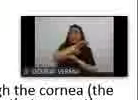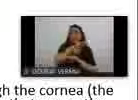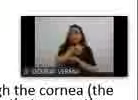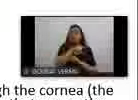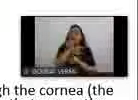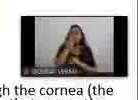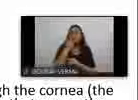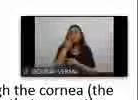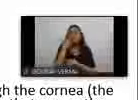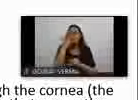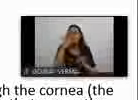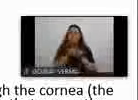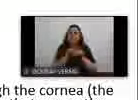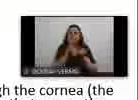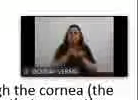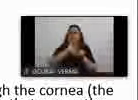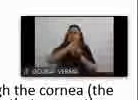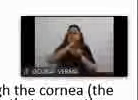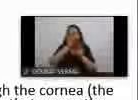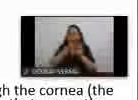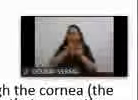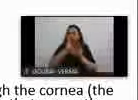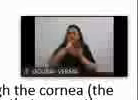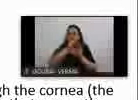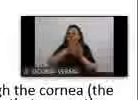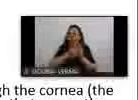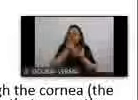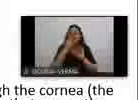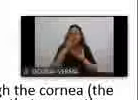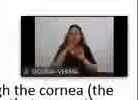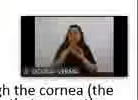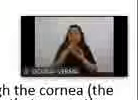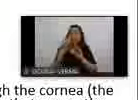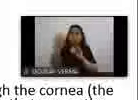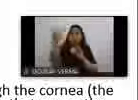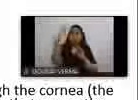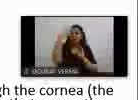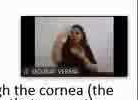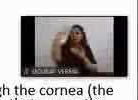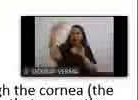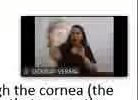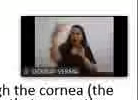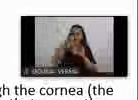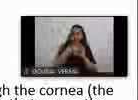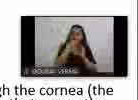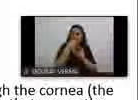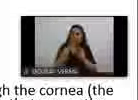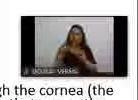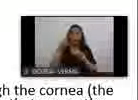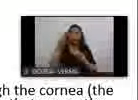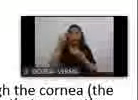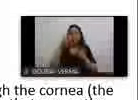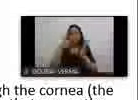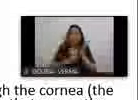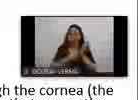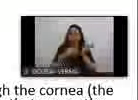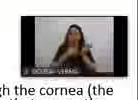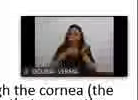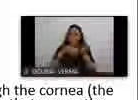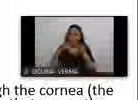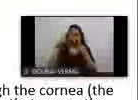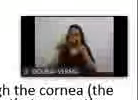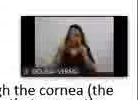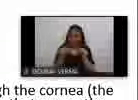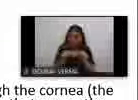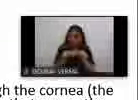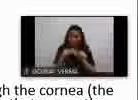transparent structure in our eye. The light enters through the cornea, which is a dome-shaped surface in front of the